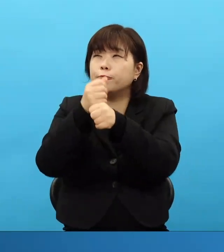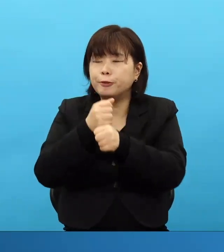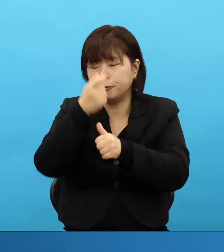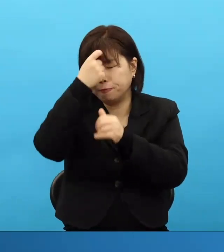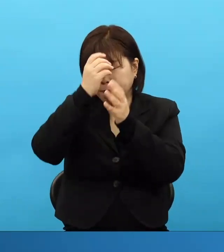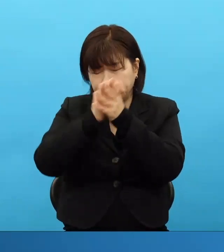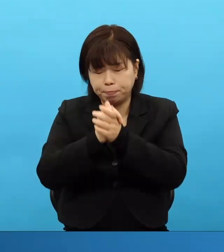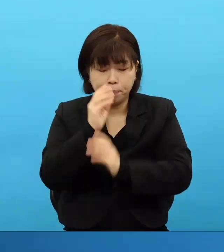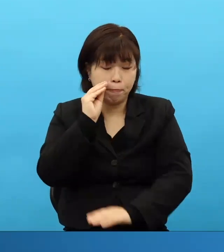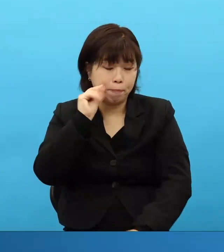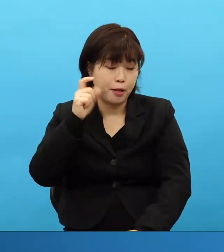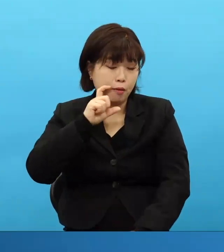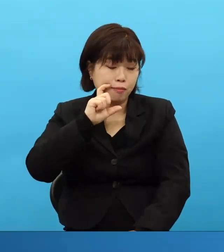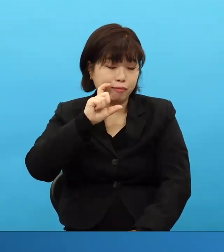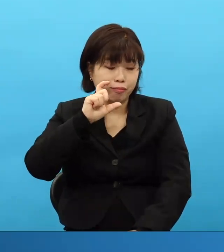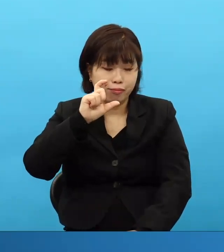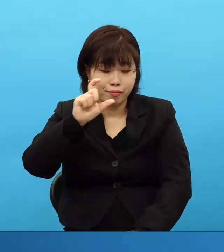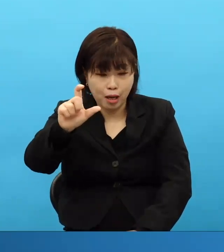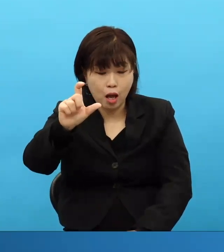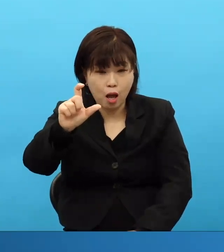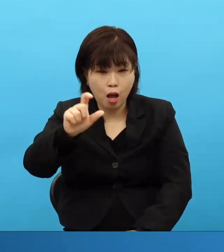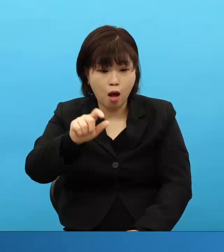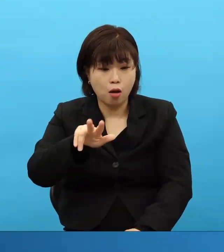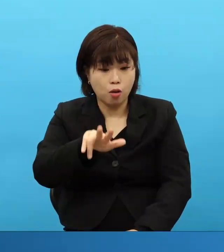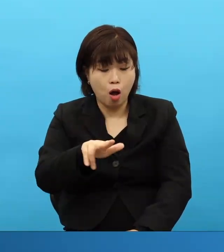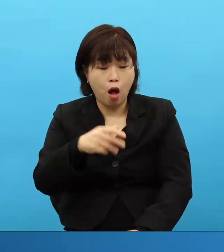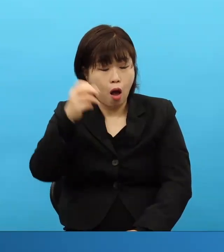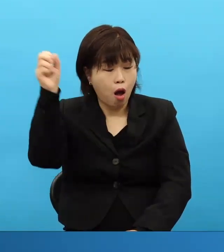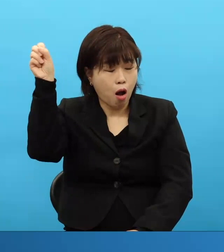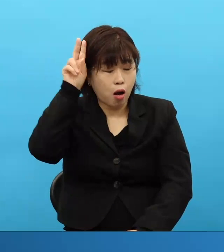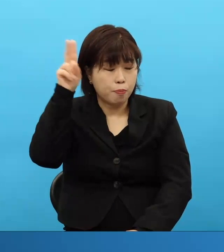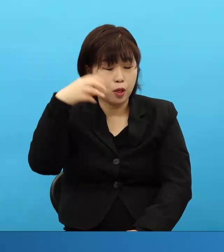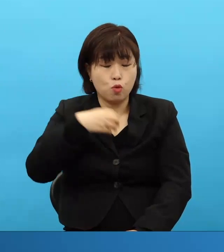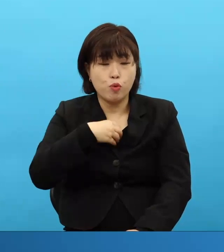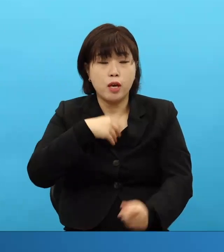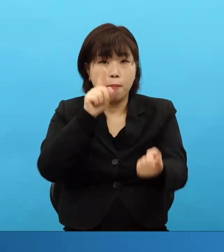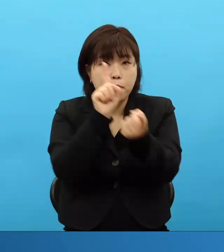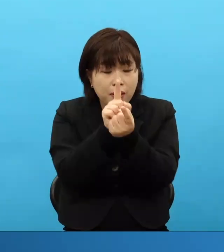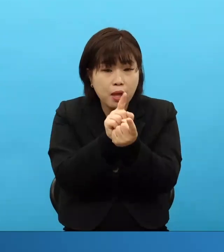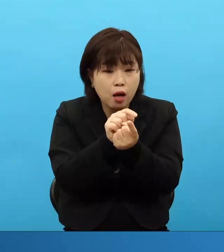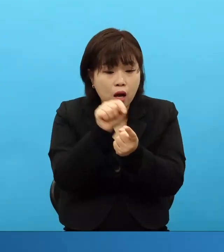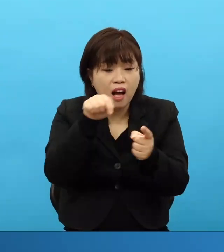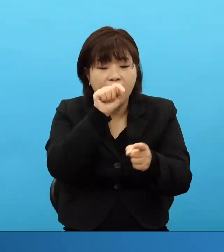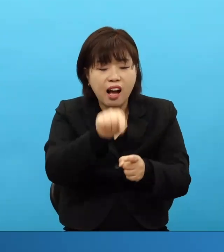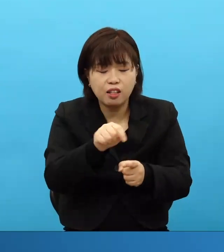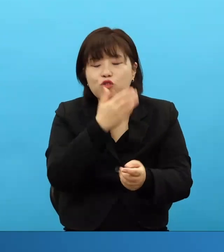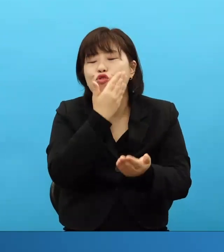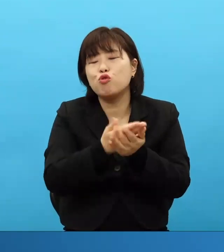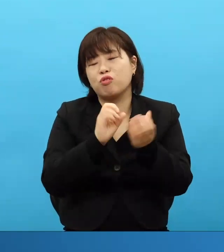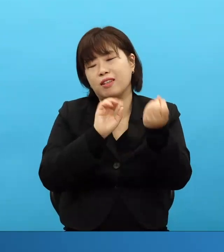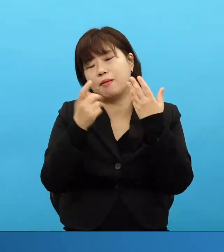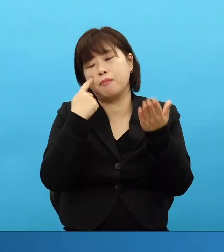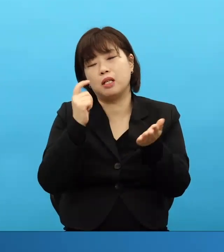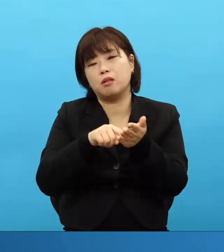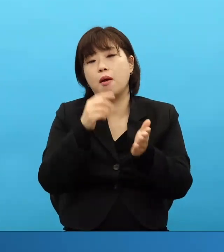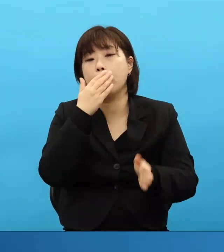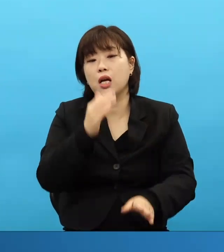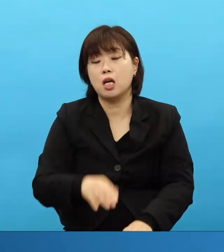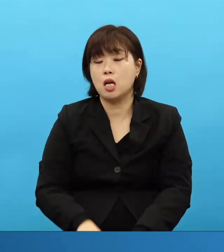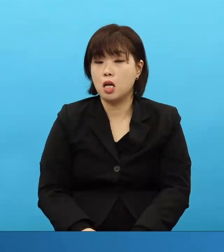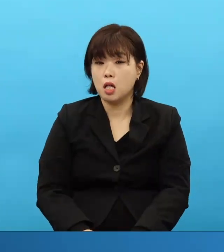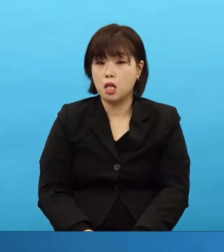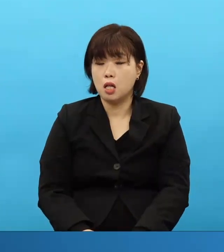But if 들어있어요. you're holding on to God's covenant in your average day, that's where you find all your important 결국 answers. 보세요. And ultimately, take a look at 멀쩡하게 this. 있는